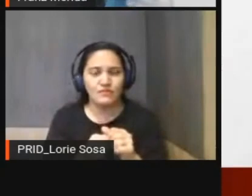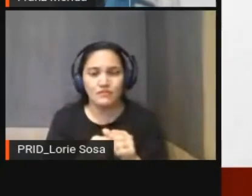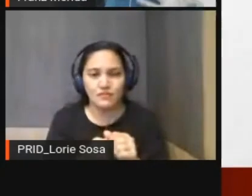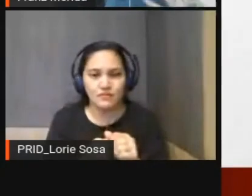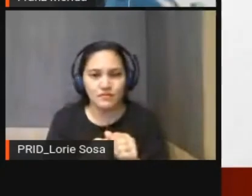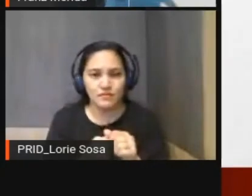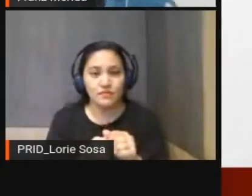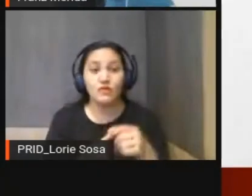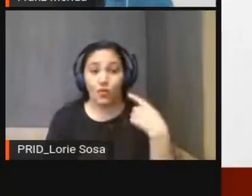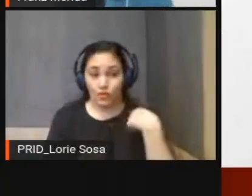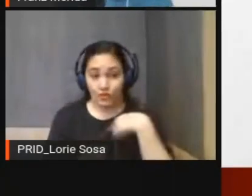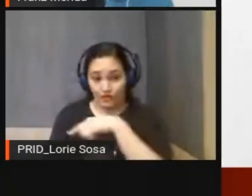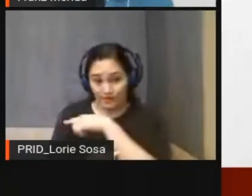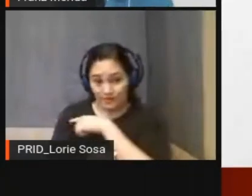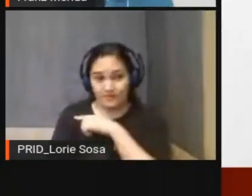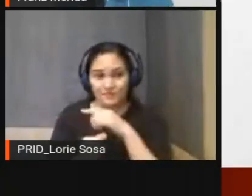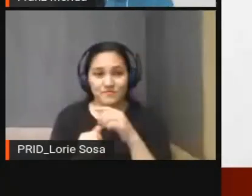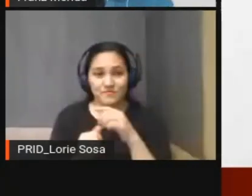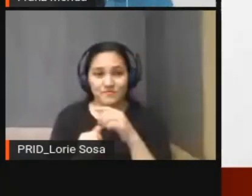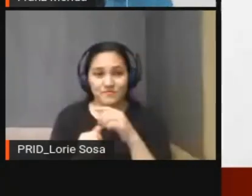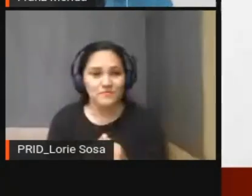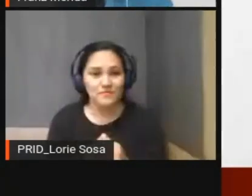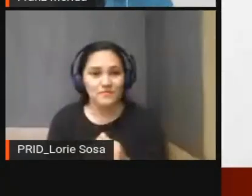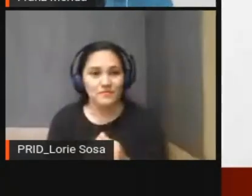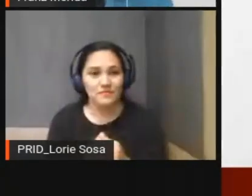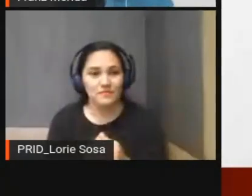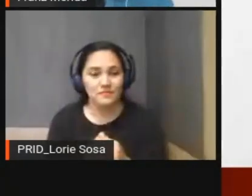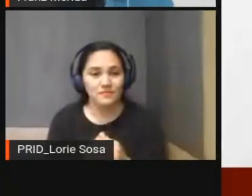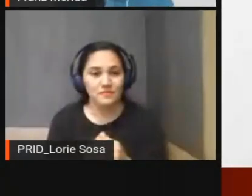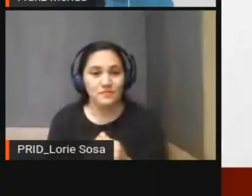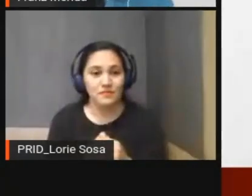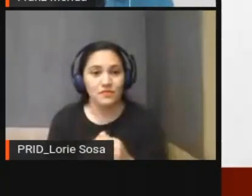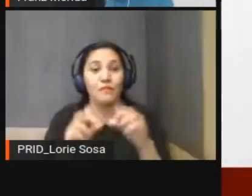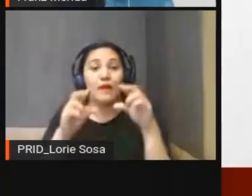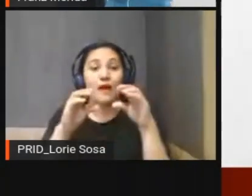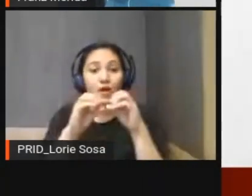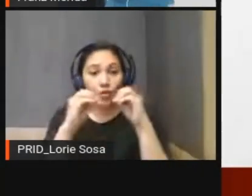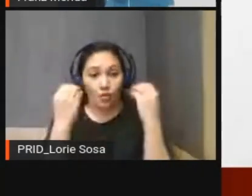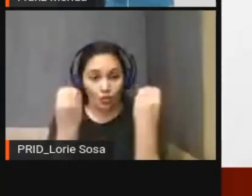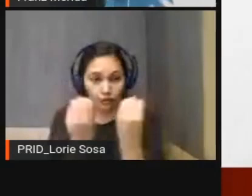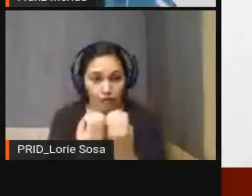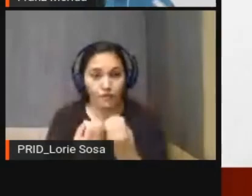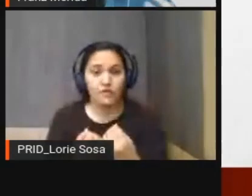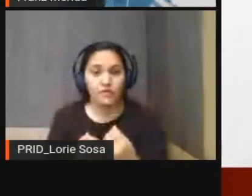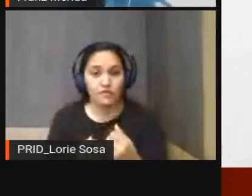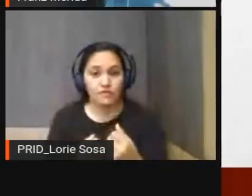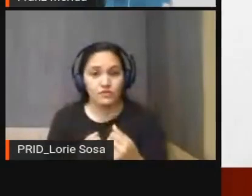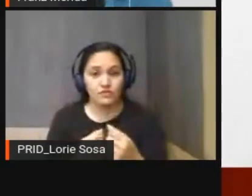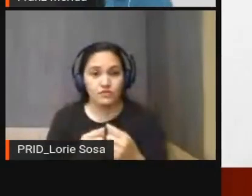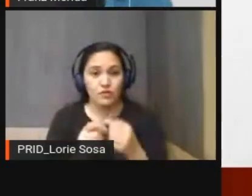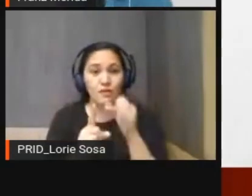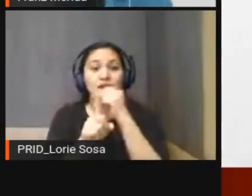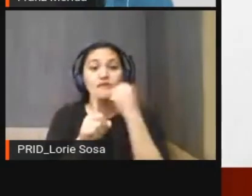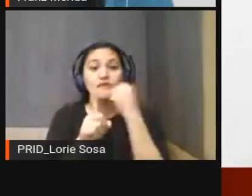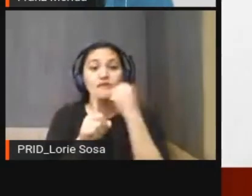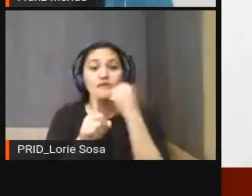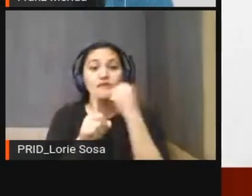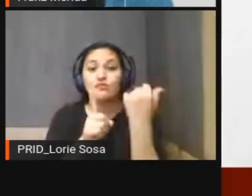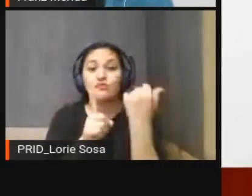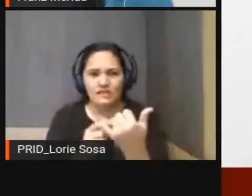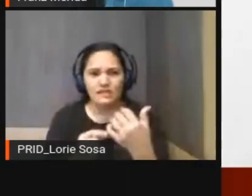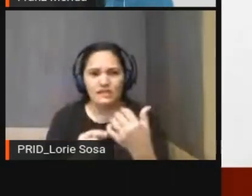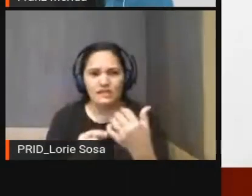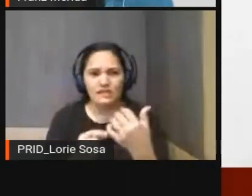amongst private organizations and civil society groups na gustong tumulong sa atin.